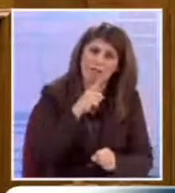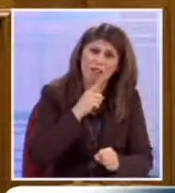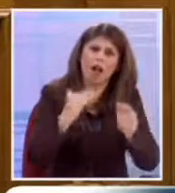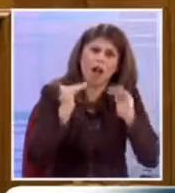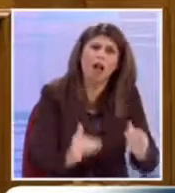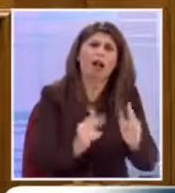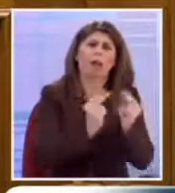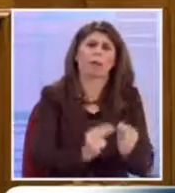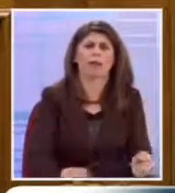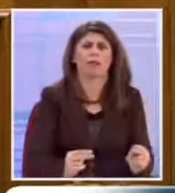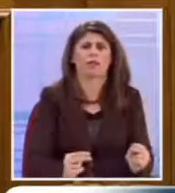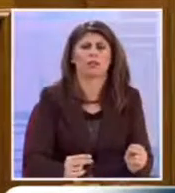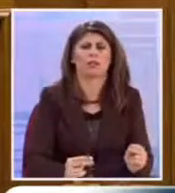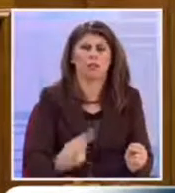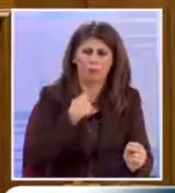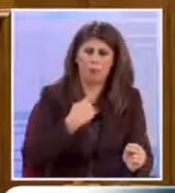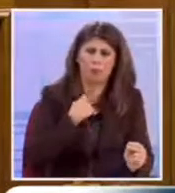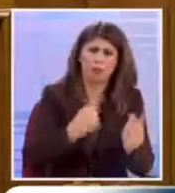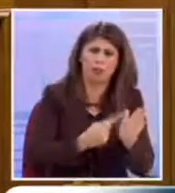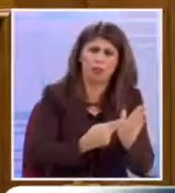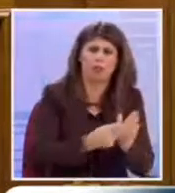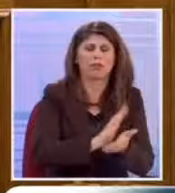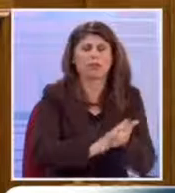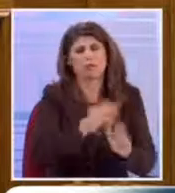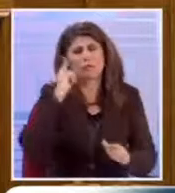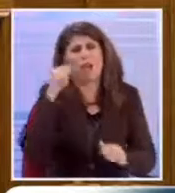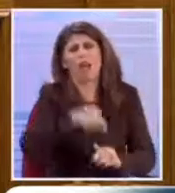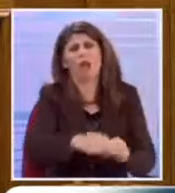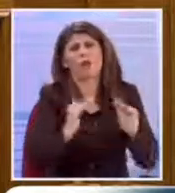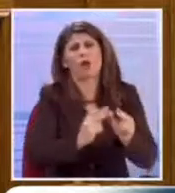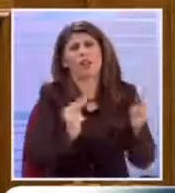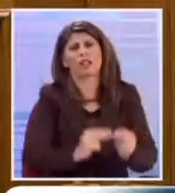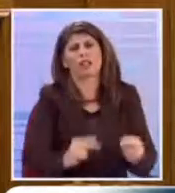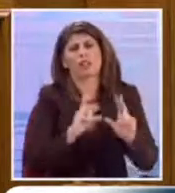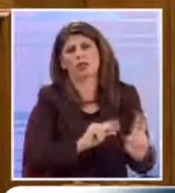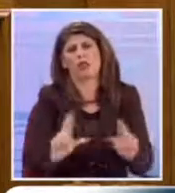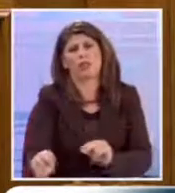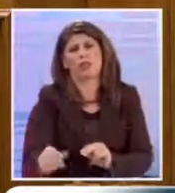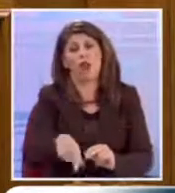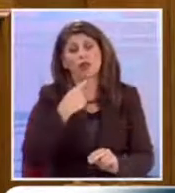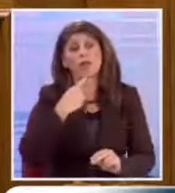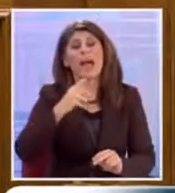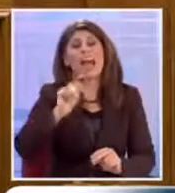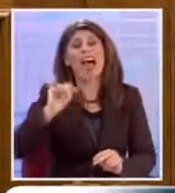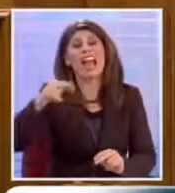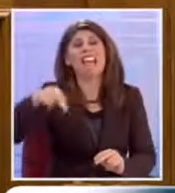συνταγή της λιτότητας παρόλα τα διέξοδα που έχει δημιουργήσει. Κυρίες και κύριοι συνάδελφοι, επιτρέψτε μου να πω το